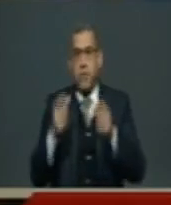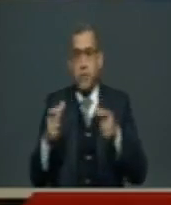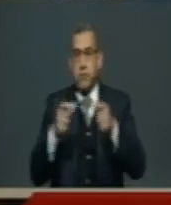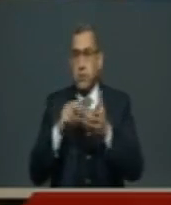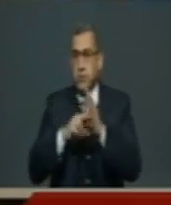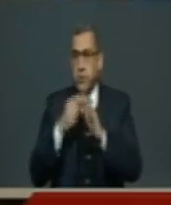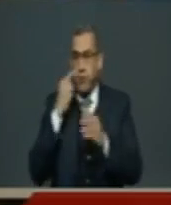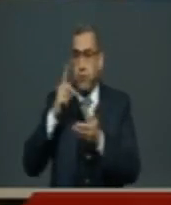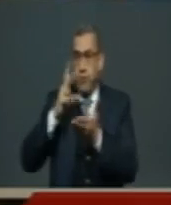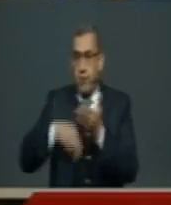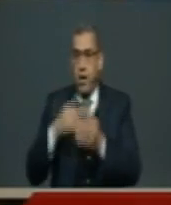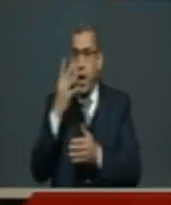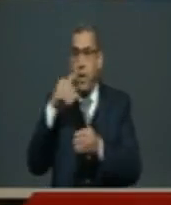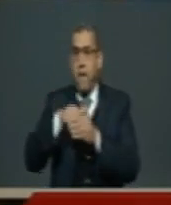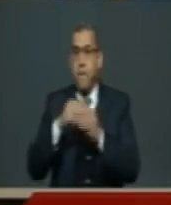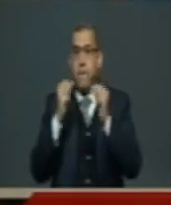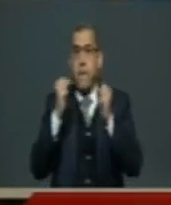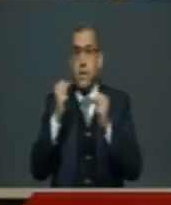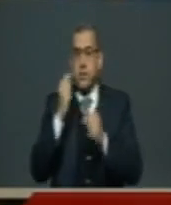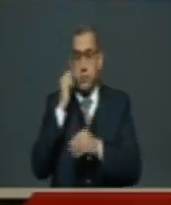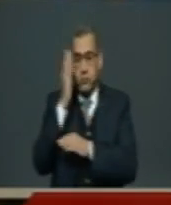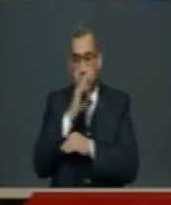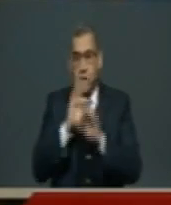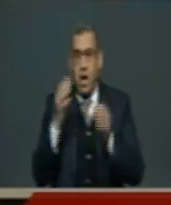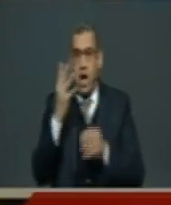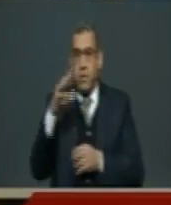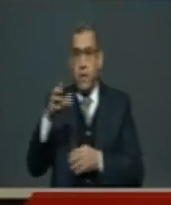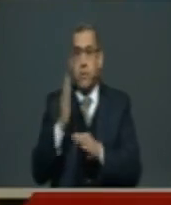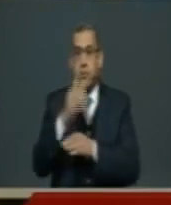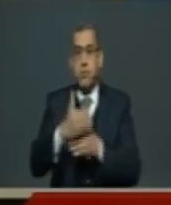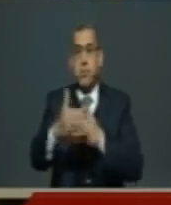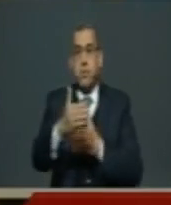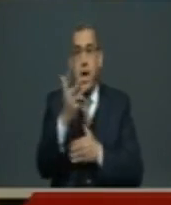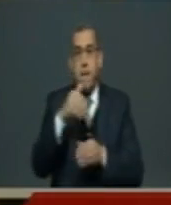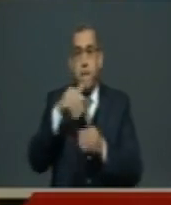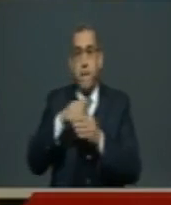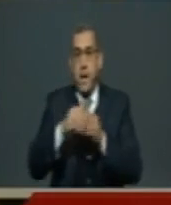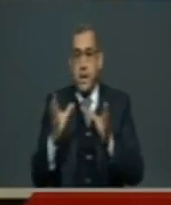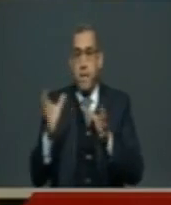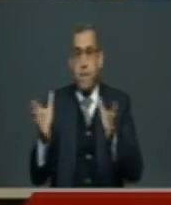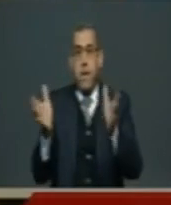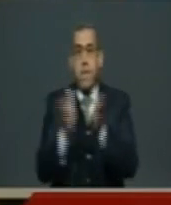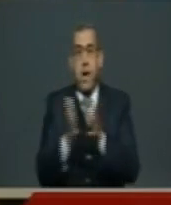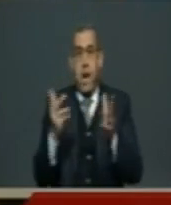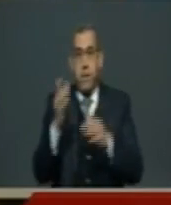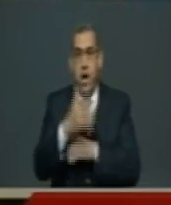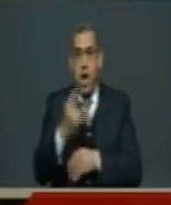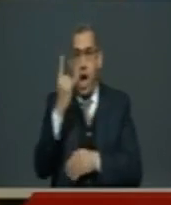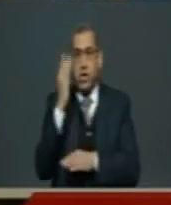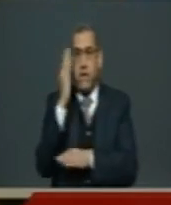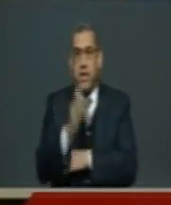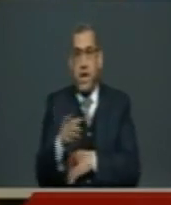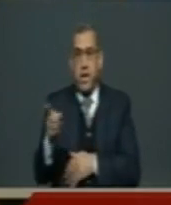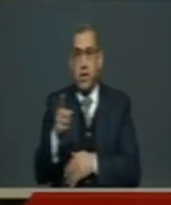4 مخازن استراتيجية على مساحة كل مخزن أو مجموعة المخازن على 10 أفدنة في